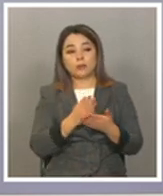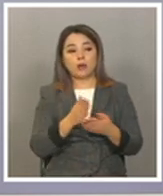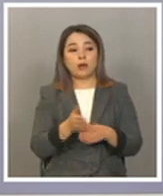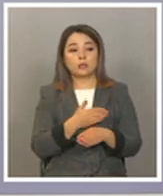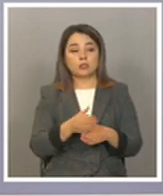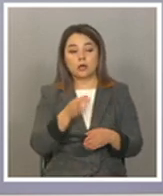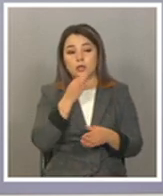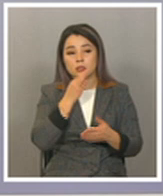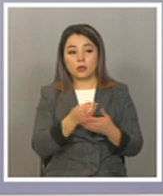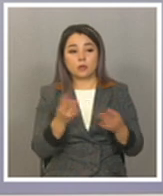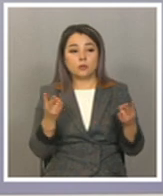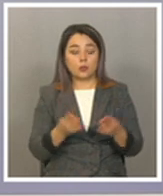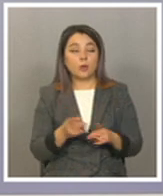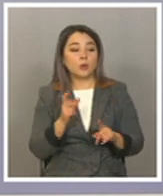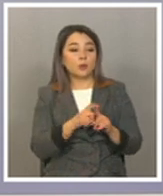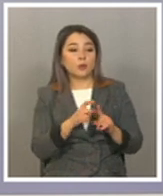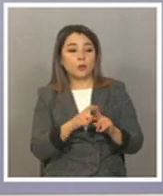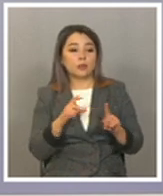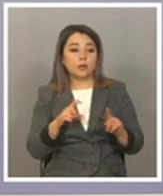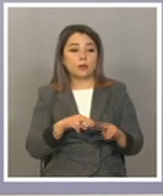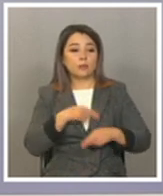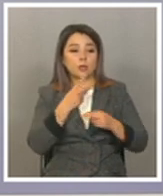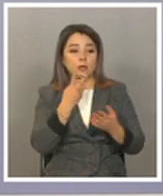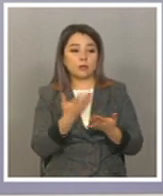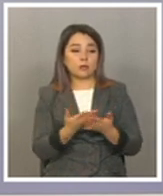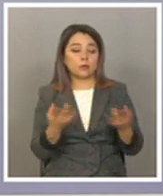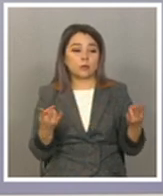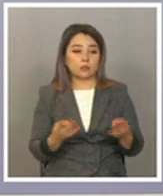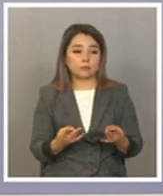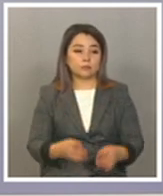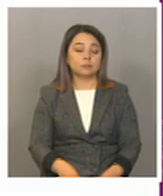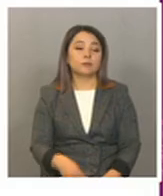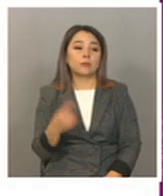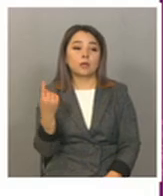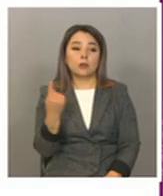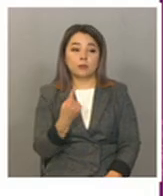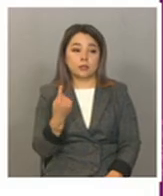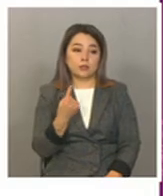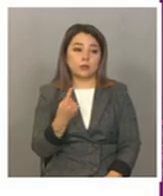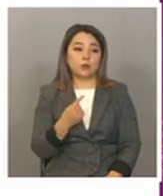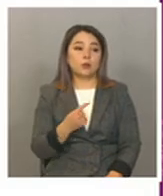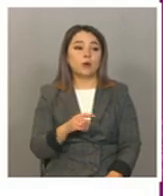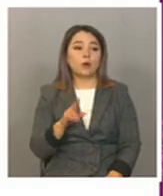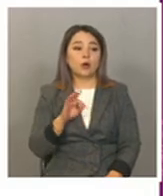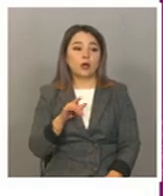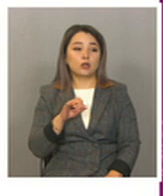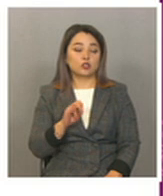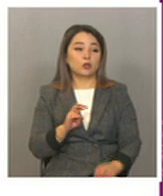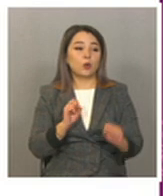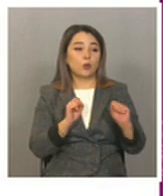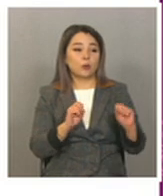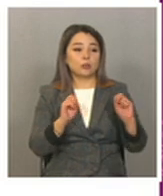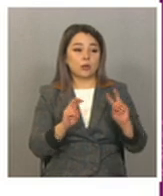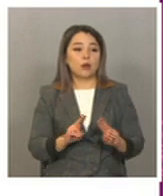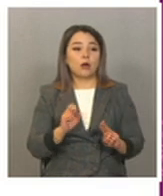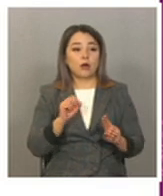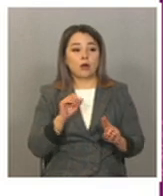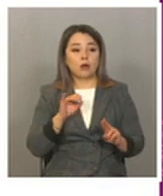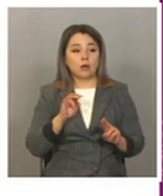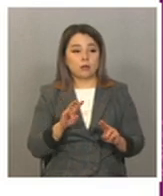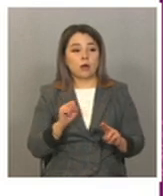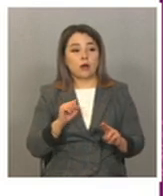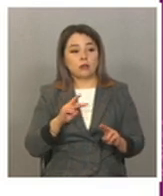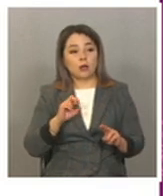ажыратыңыз. Сөйлемдерге назар аударыңыздар. Бірінші, қорғалжын қорығында ақ қайран,